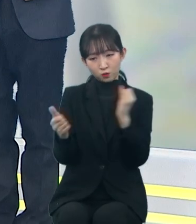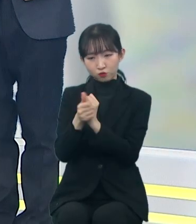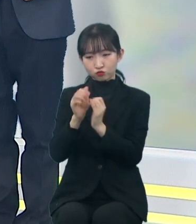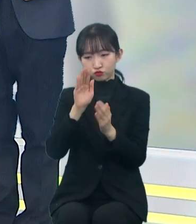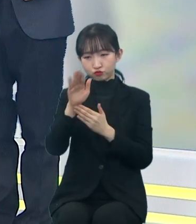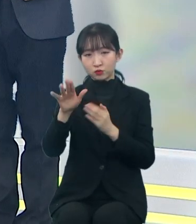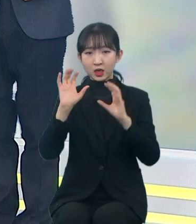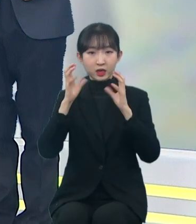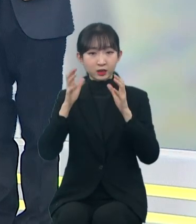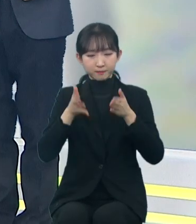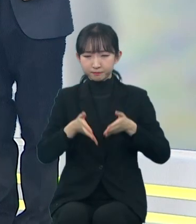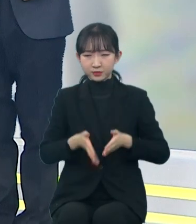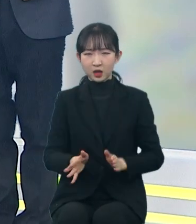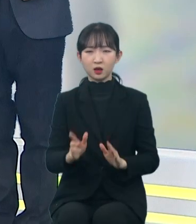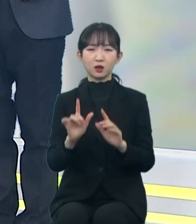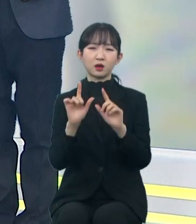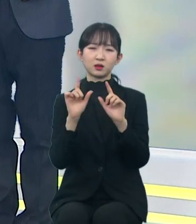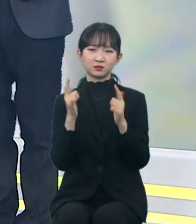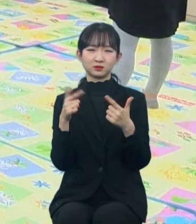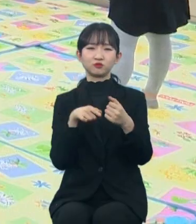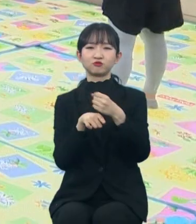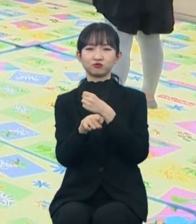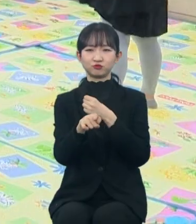원인으로 꼽힙니다. 이형구 기자입니다.